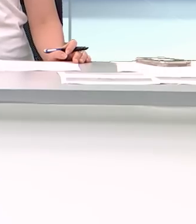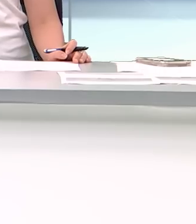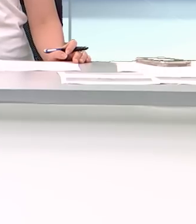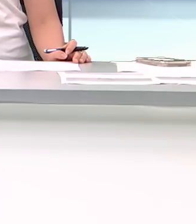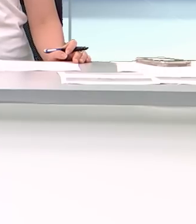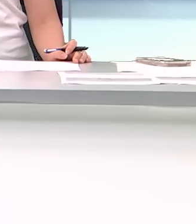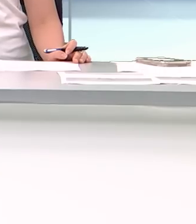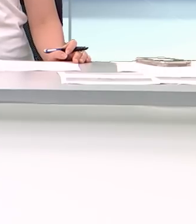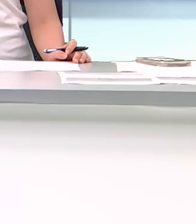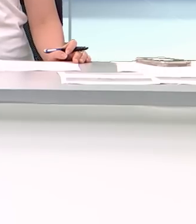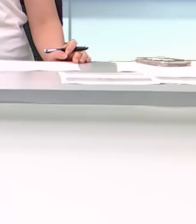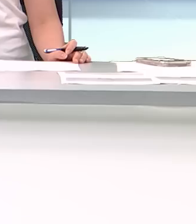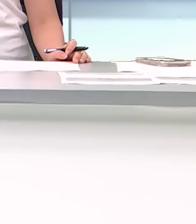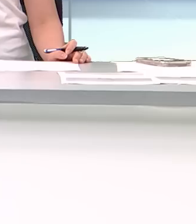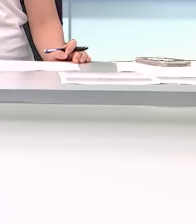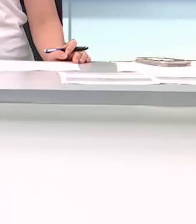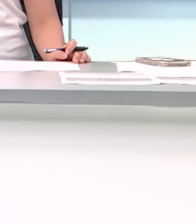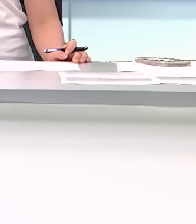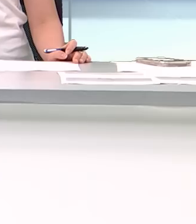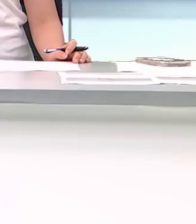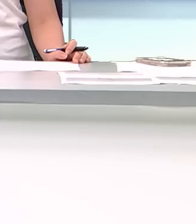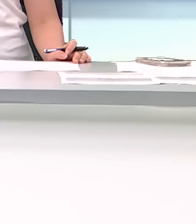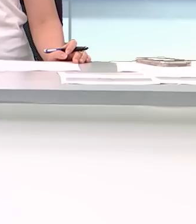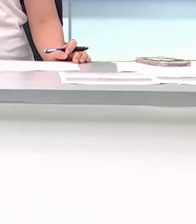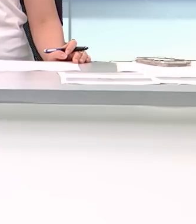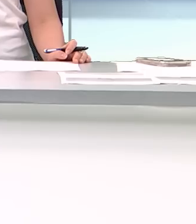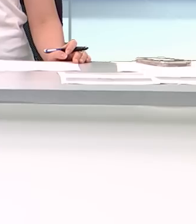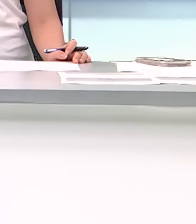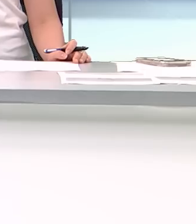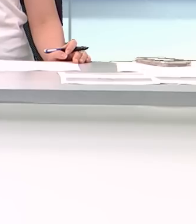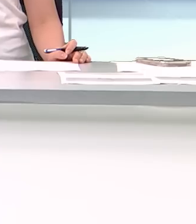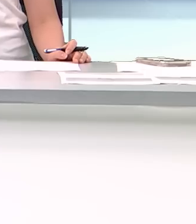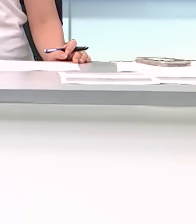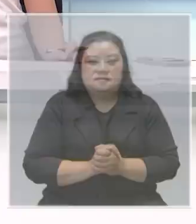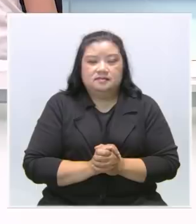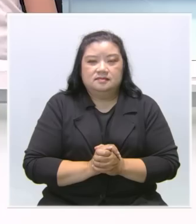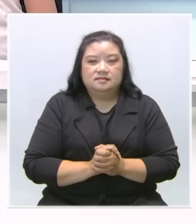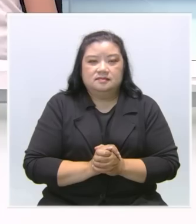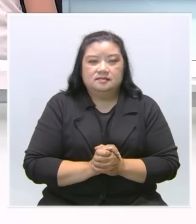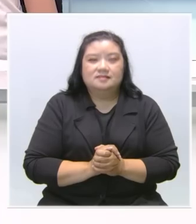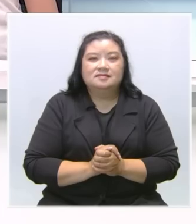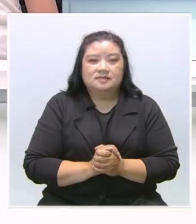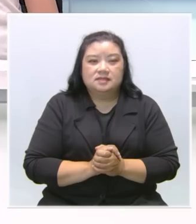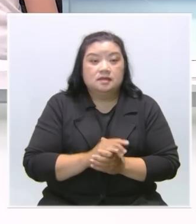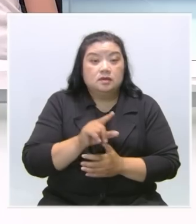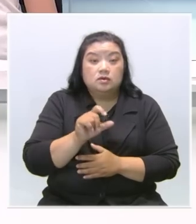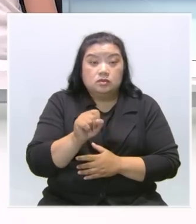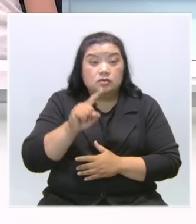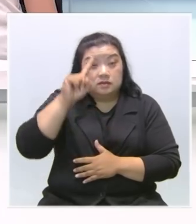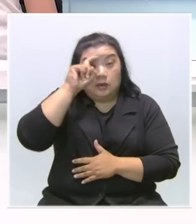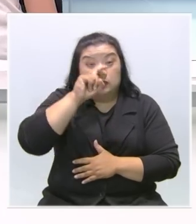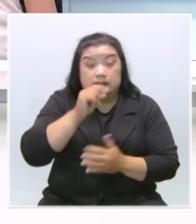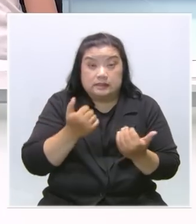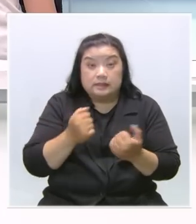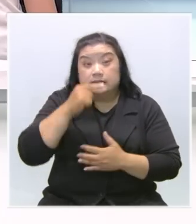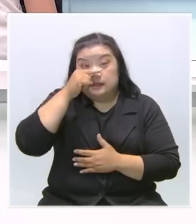กรมอตุ นยวทยาได้มีการแ้งเกินไว้ว่าในช่งนี้ 7 ถึง 9 เมศายนก็คอสุขสาวทิษณีหลายพทข